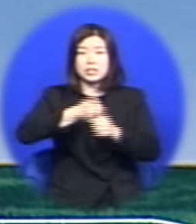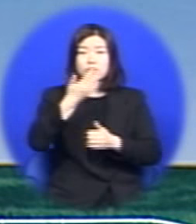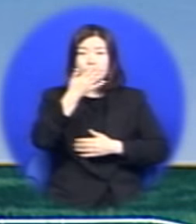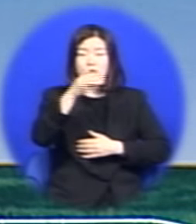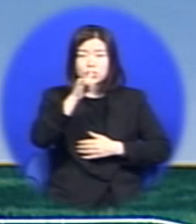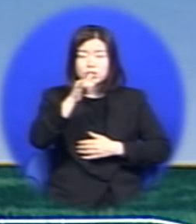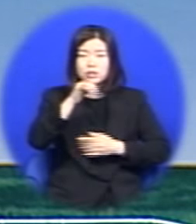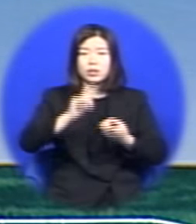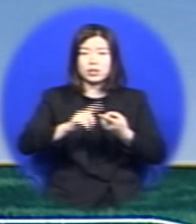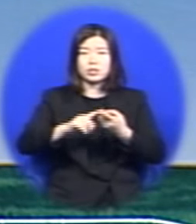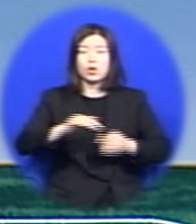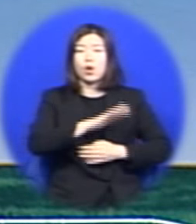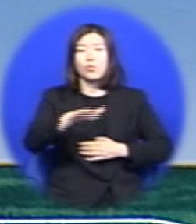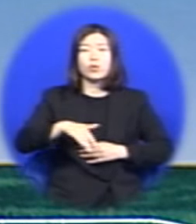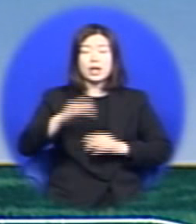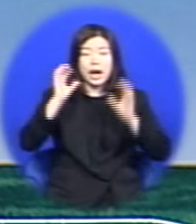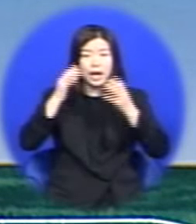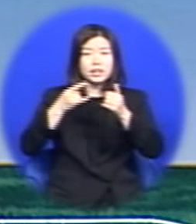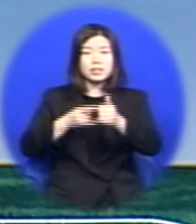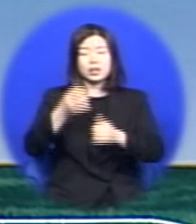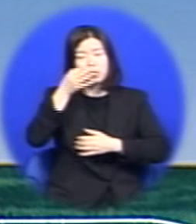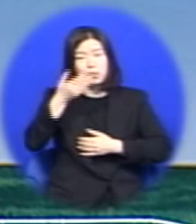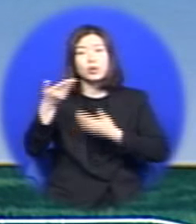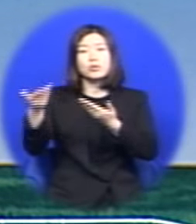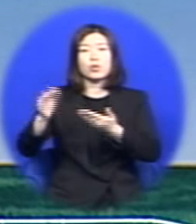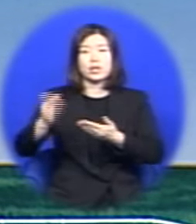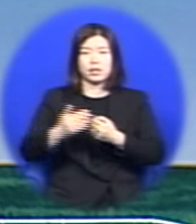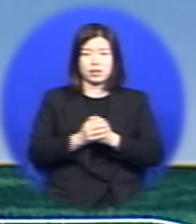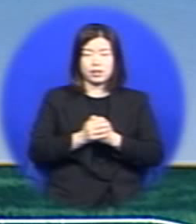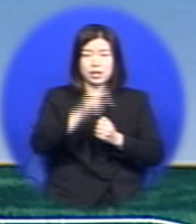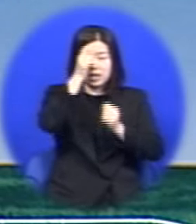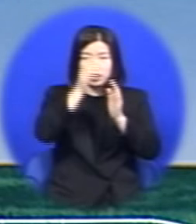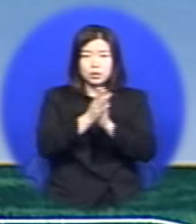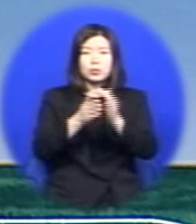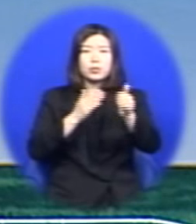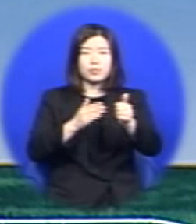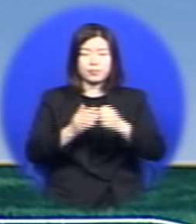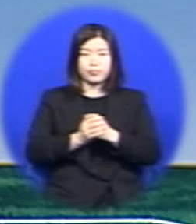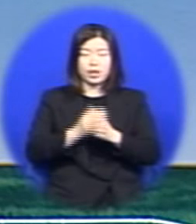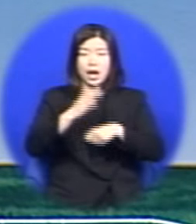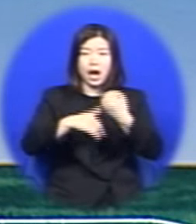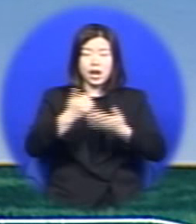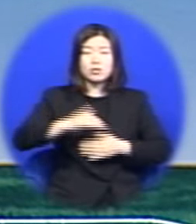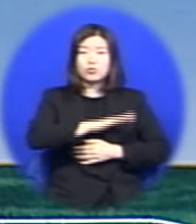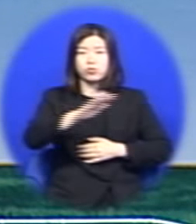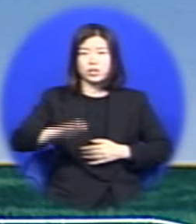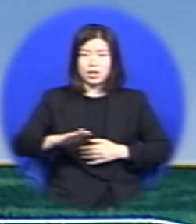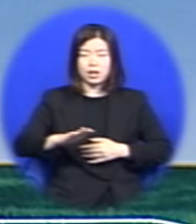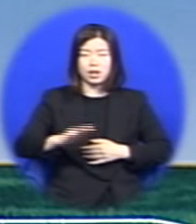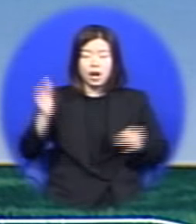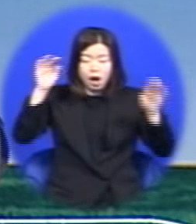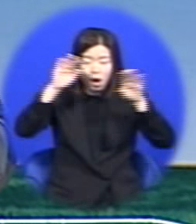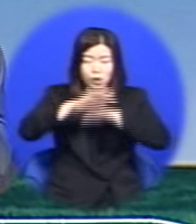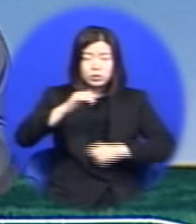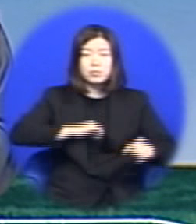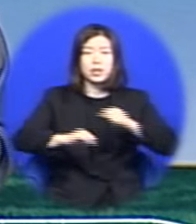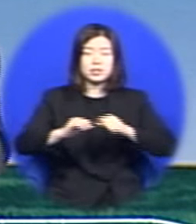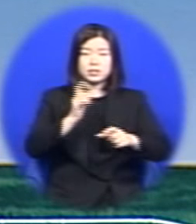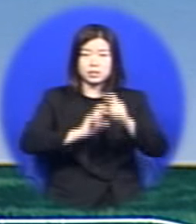그들에게 보여줘야 합니다. 기도하십시다. 하나님, 제가 더 이상 어둠의 행실을 더